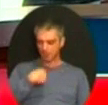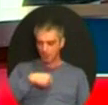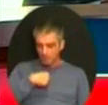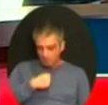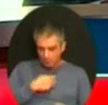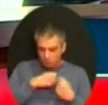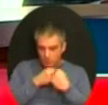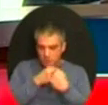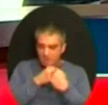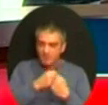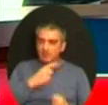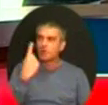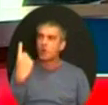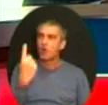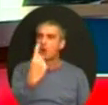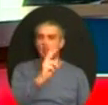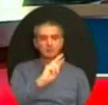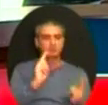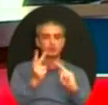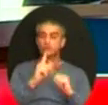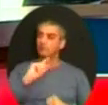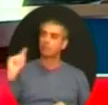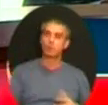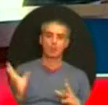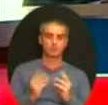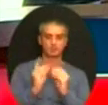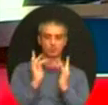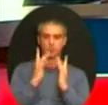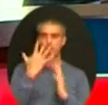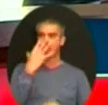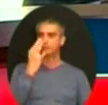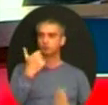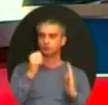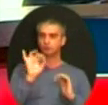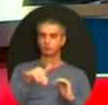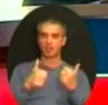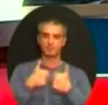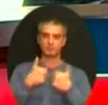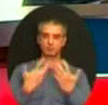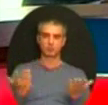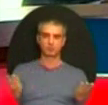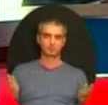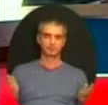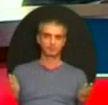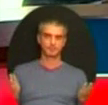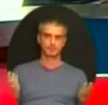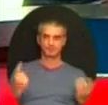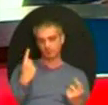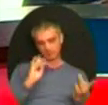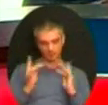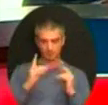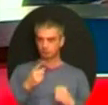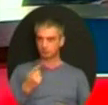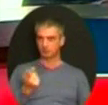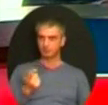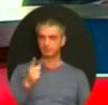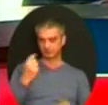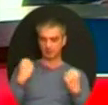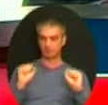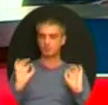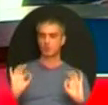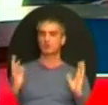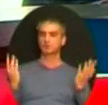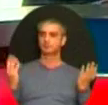אנחנו נאבקים כל אחד עם השני, וכולנו ביחד מול 50-60 אלף מתמודדים. נכון, באחד בשני. וזו